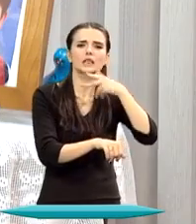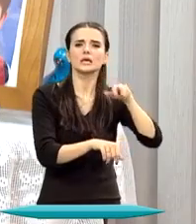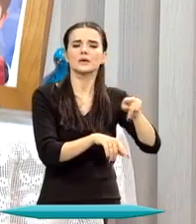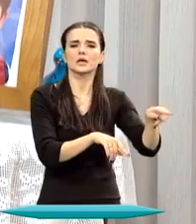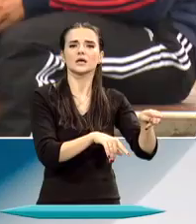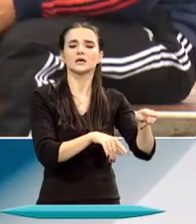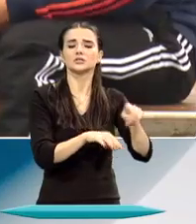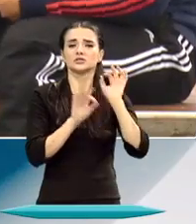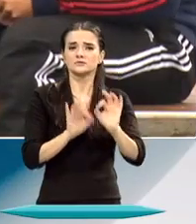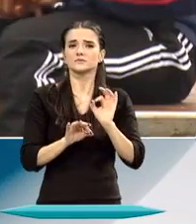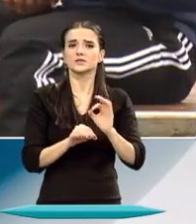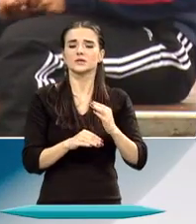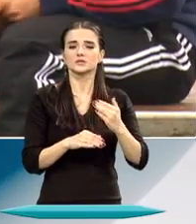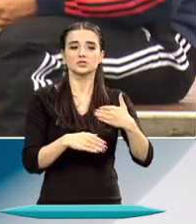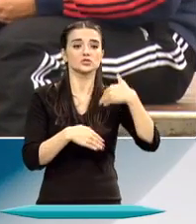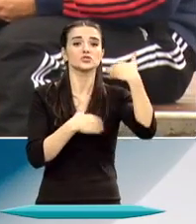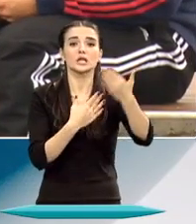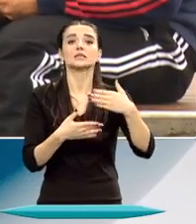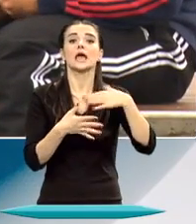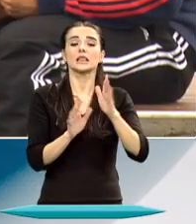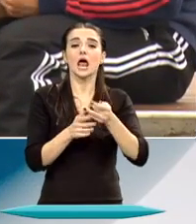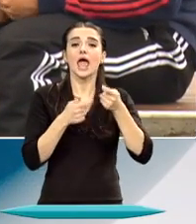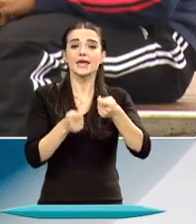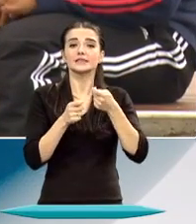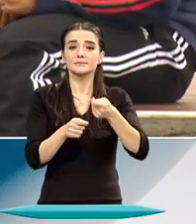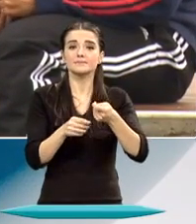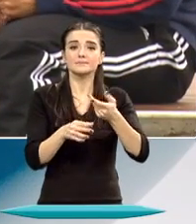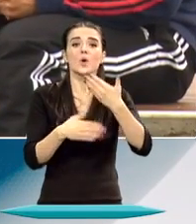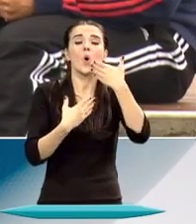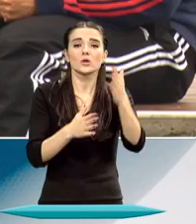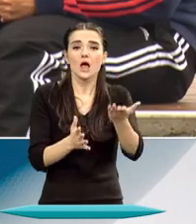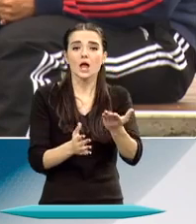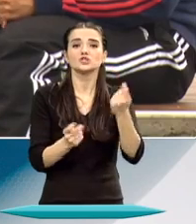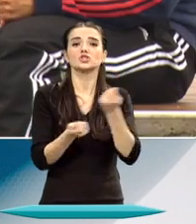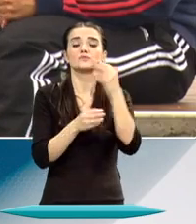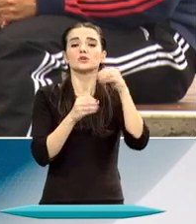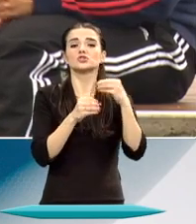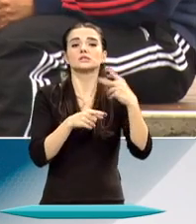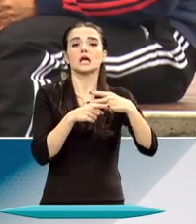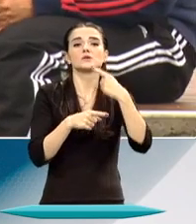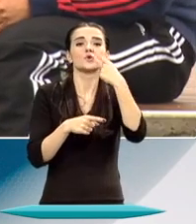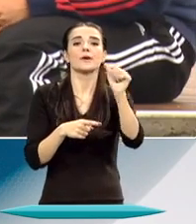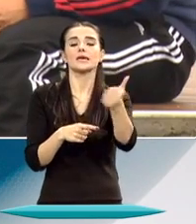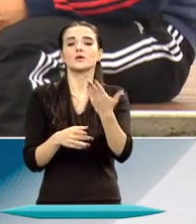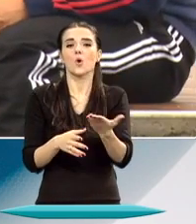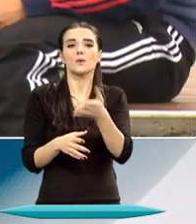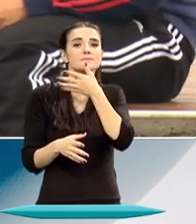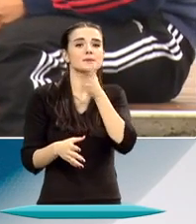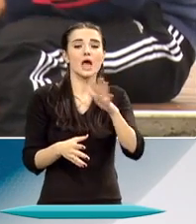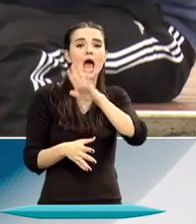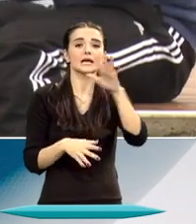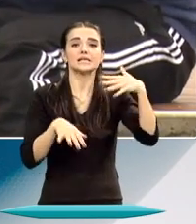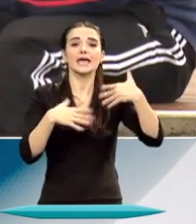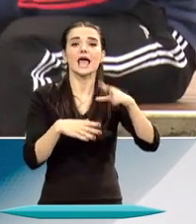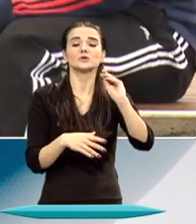Utanıldı. Şimdi dışarıda değiller, eğitim hayatında yoklar, çalışma hayatını zaten saymıyorum. Bilmedik, herkes engelli